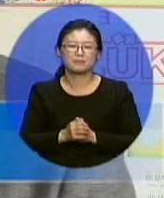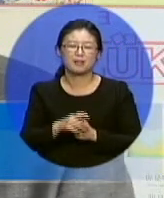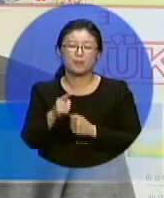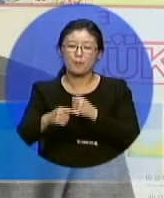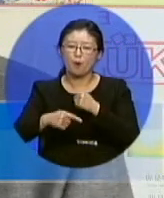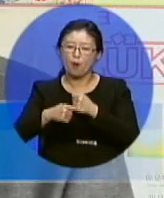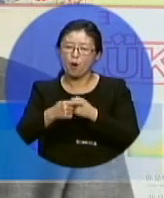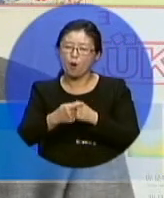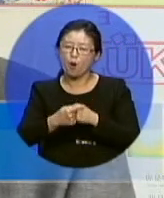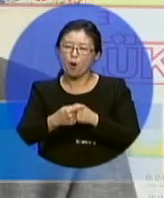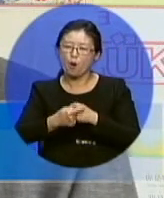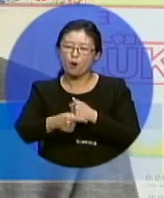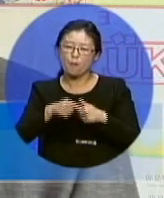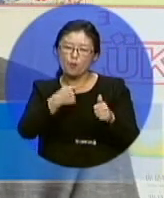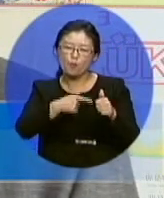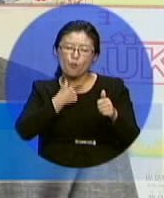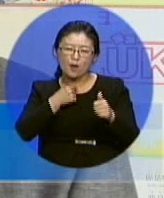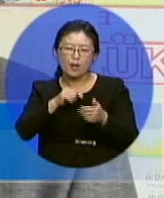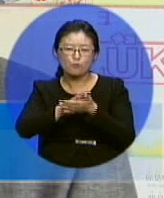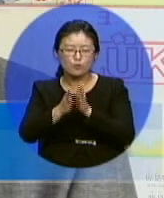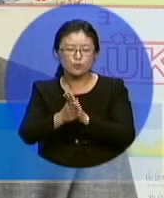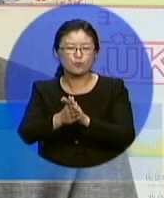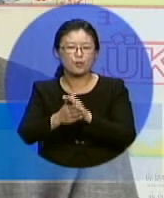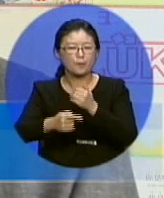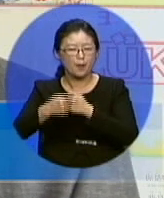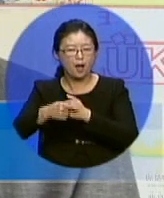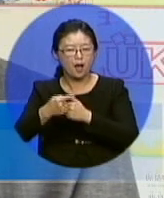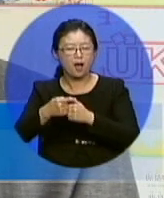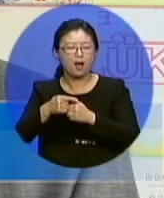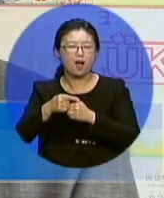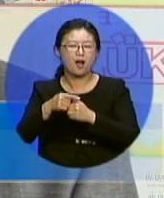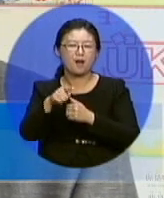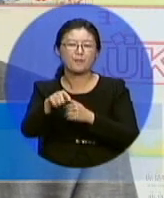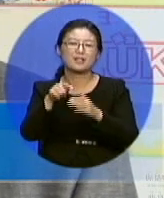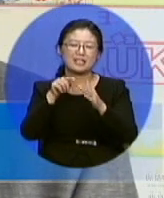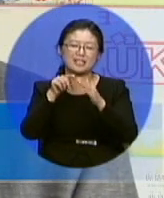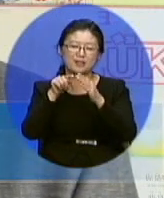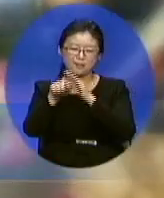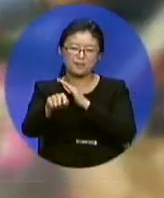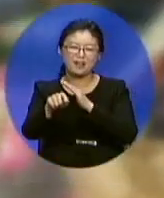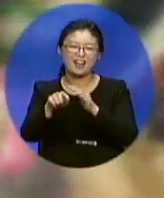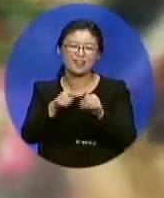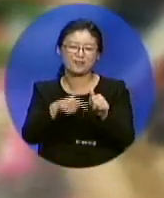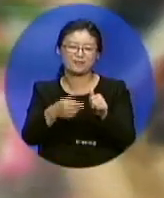교육을 원하는 유치원에서 신청을 하시면 우리 센터에 직접 방문을 해서 교육을 실시하게 됩니다.